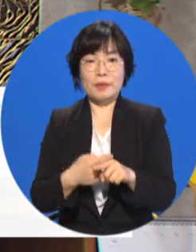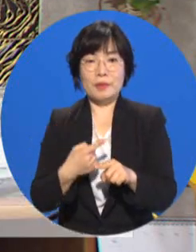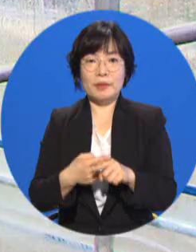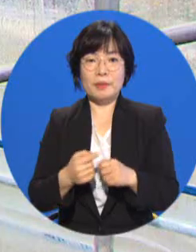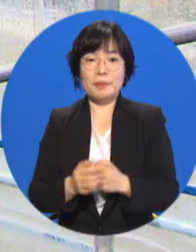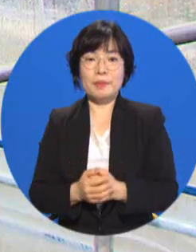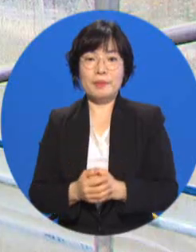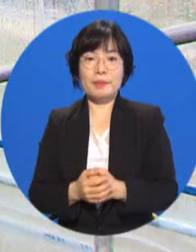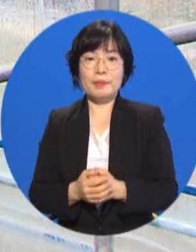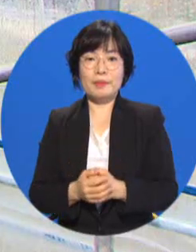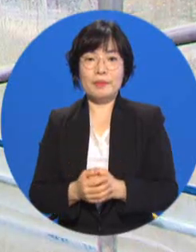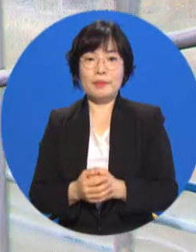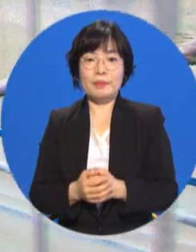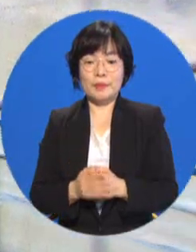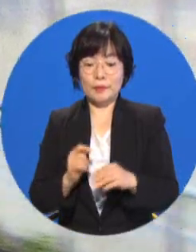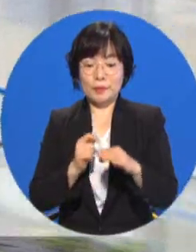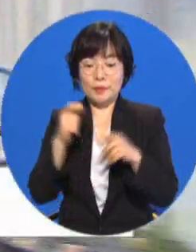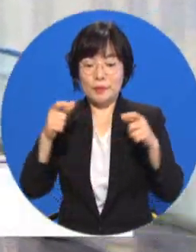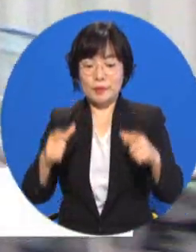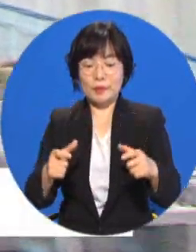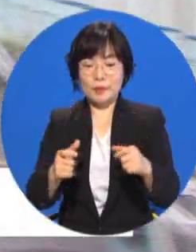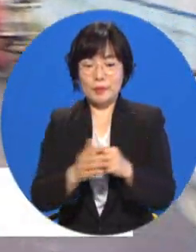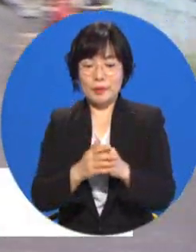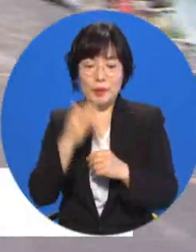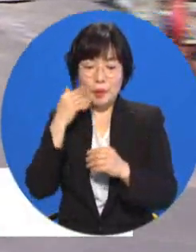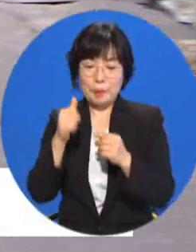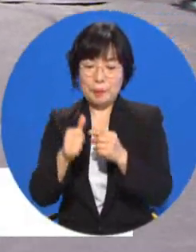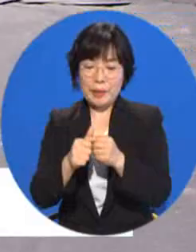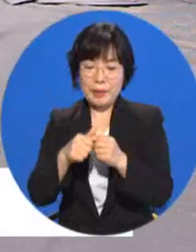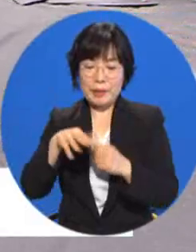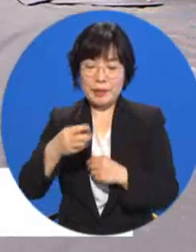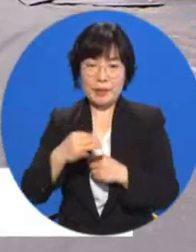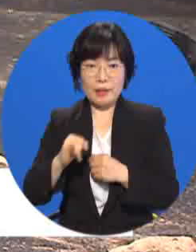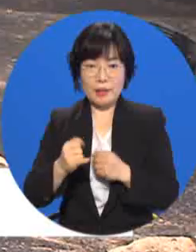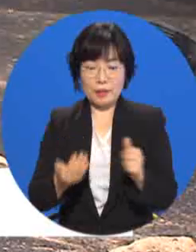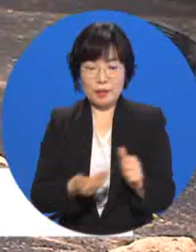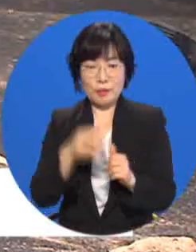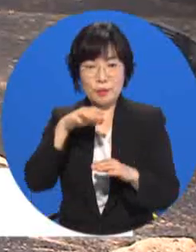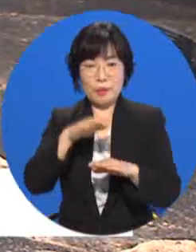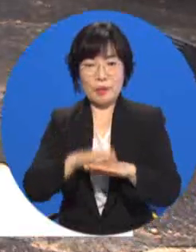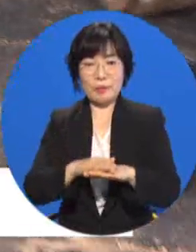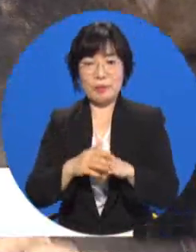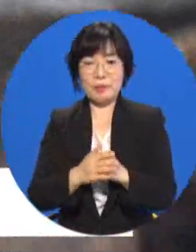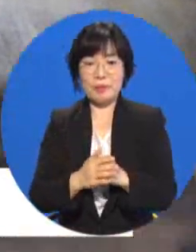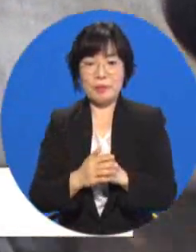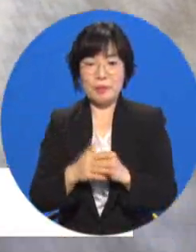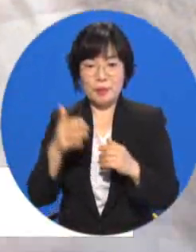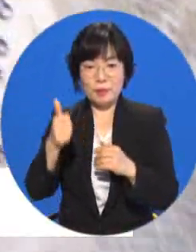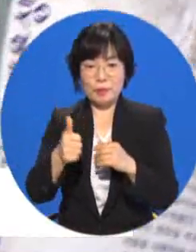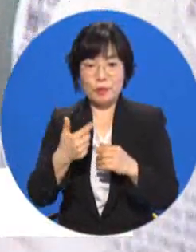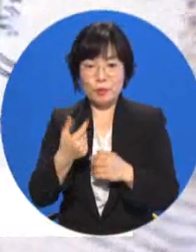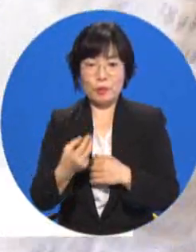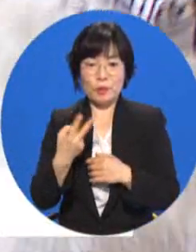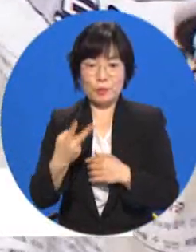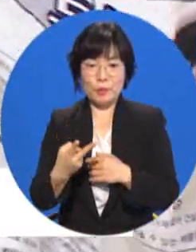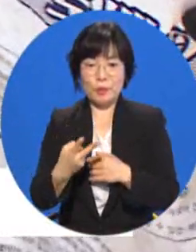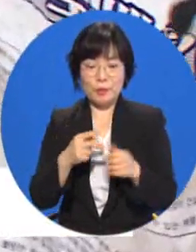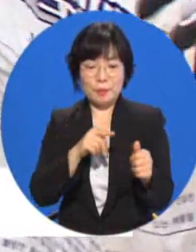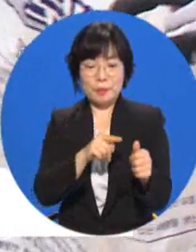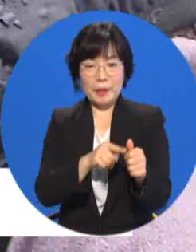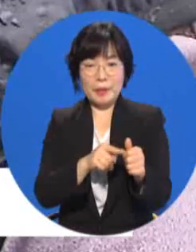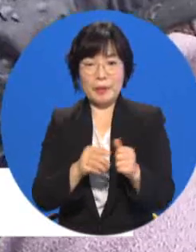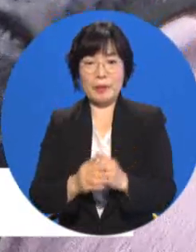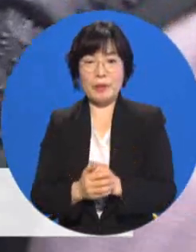좋죠. 고흥군 두원면의 한 매실과 체리 재배 농장. 이 농장의 농장주 62살 김원호